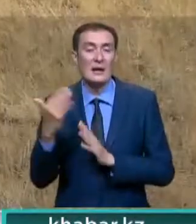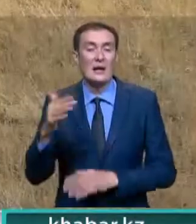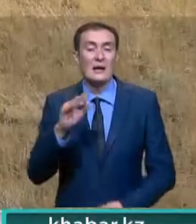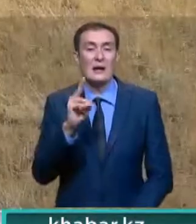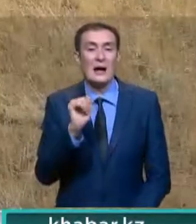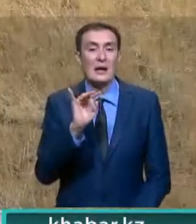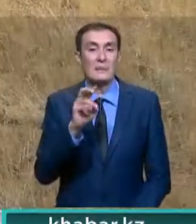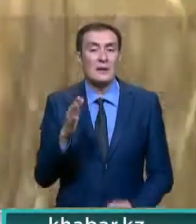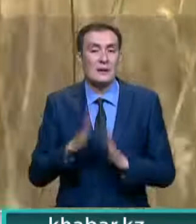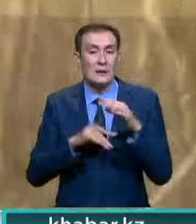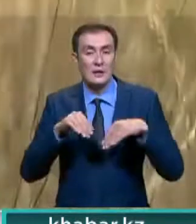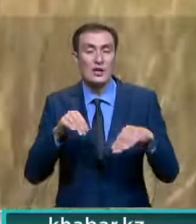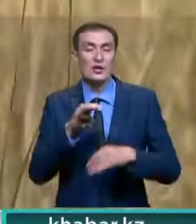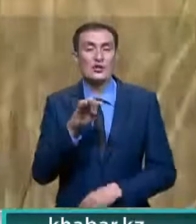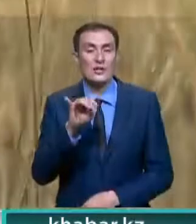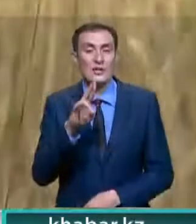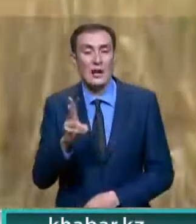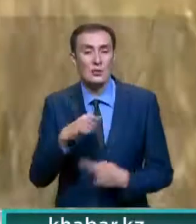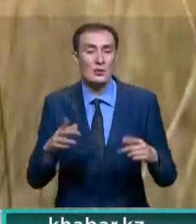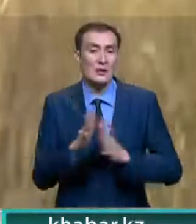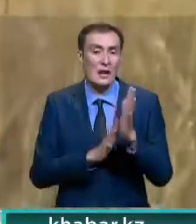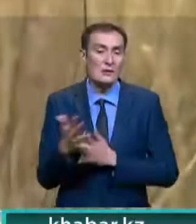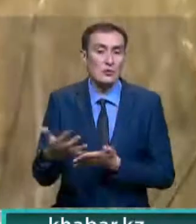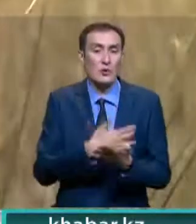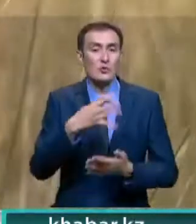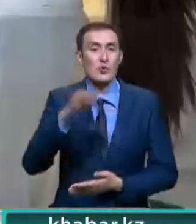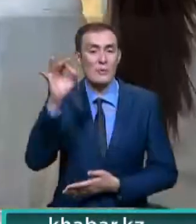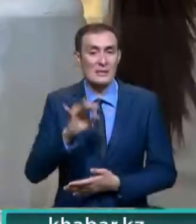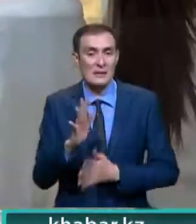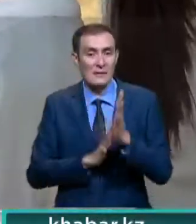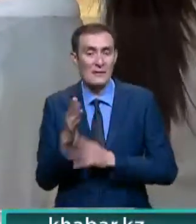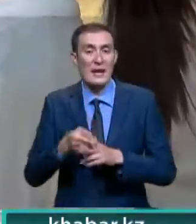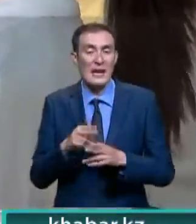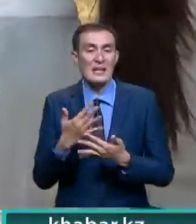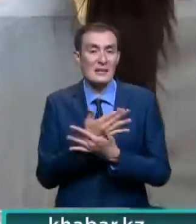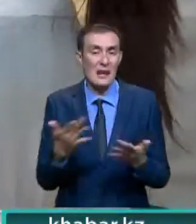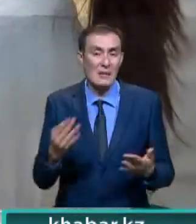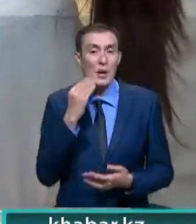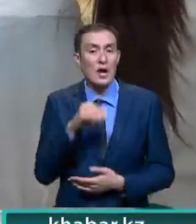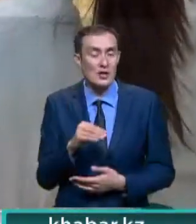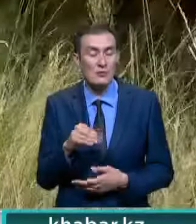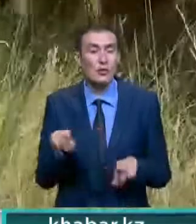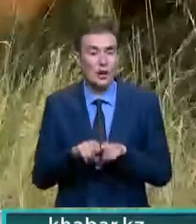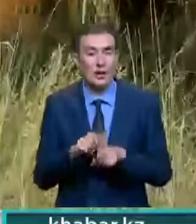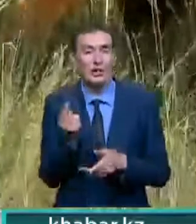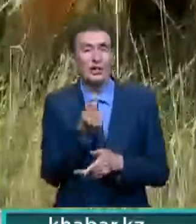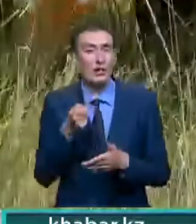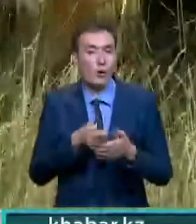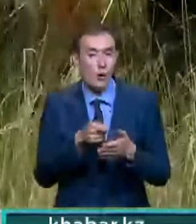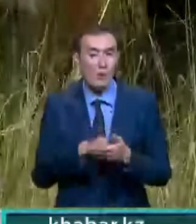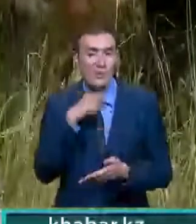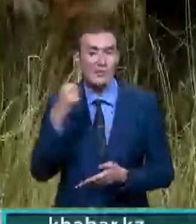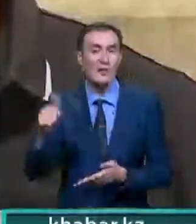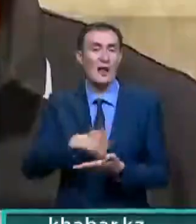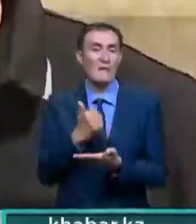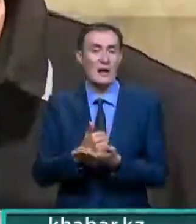Мирзагалеев засеял суданку, житняк, сорго. Уже собрал 40% посевов. Эти виды трав не уступают по качеству зернофуражным кормам, рассказывает глава